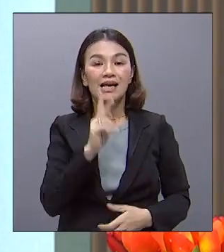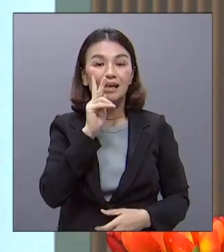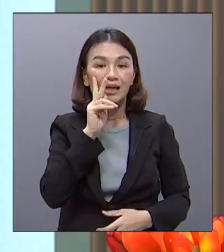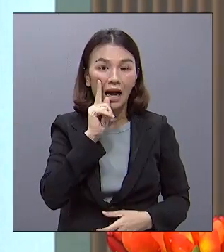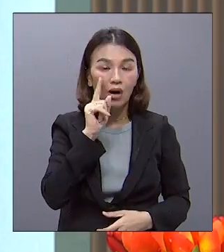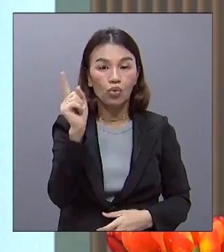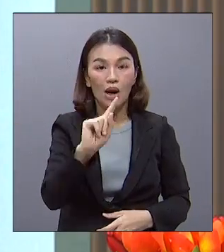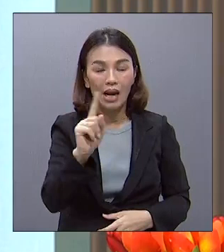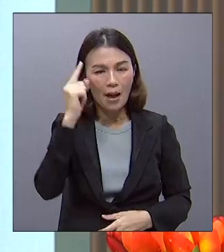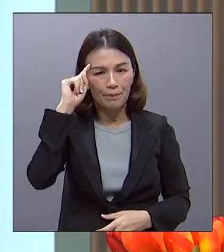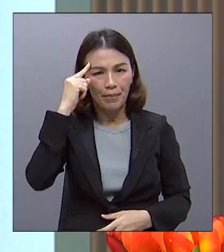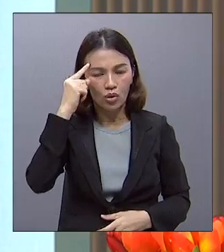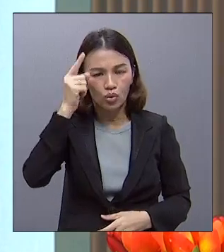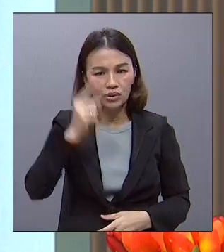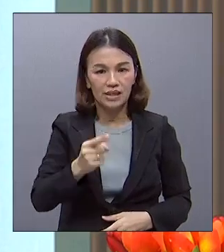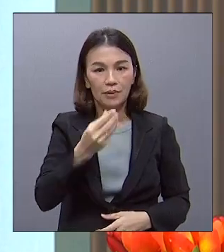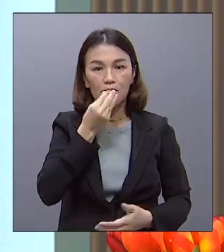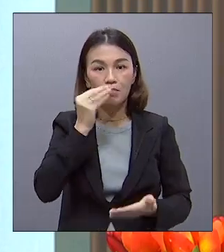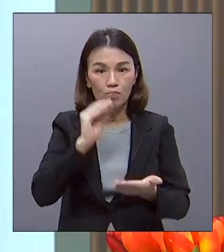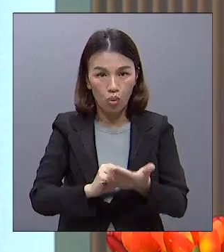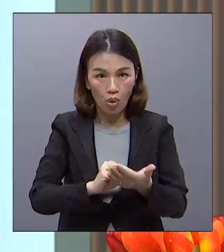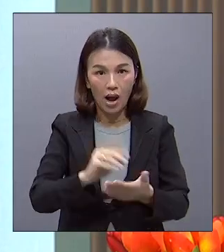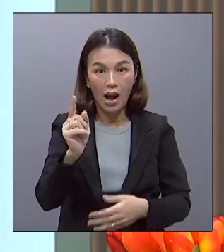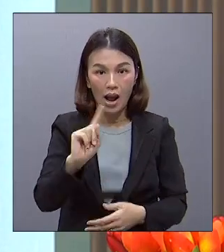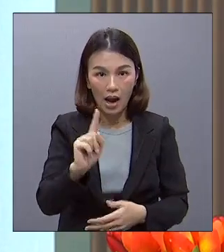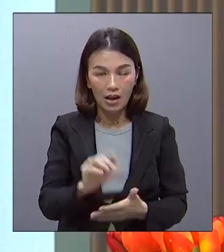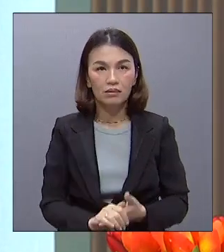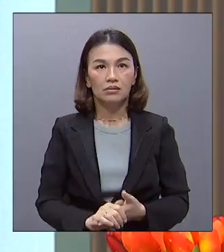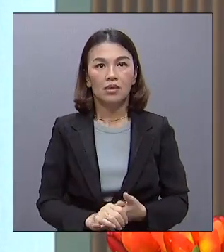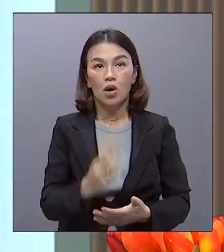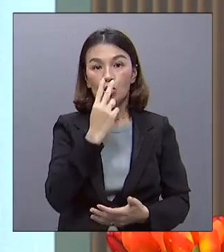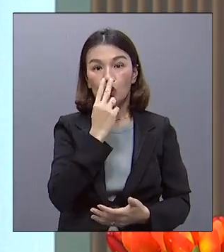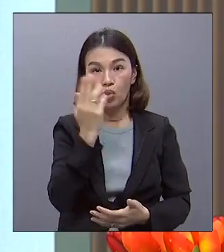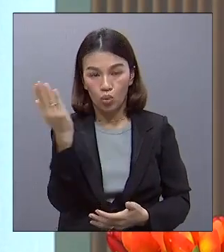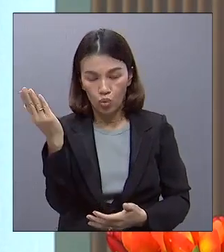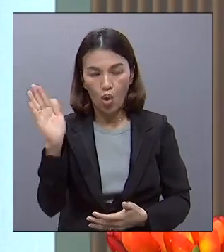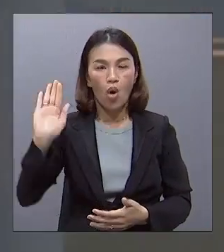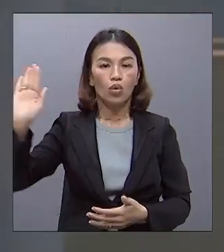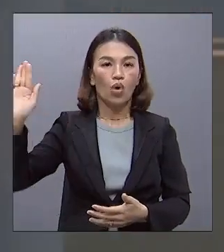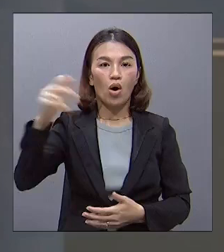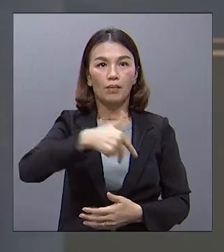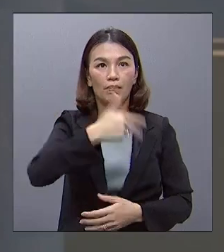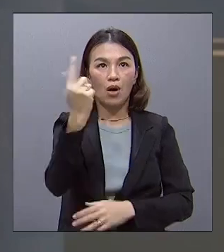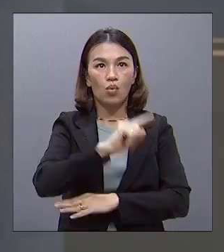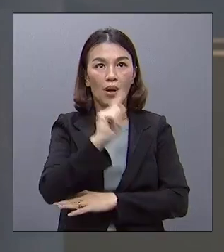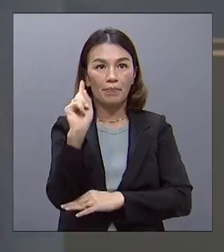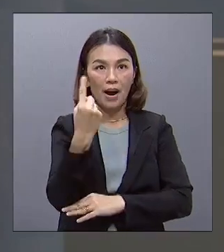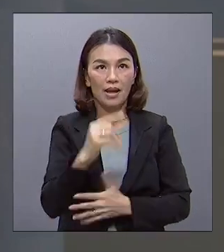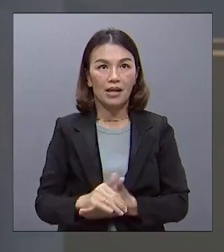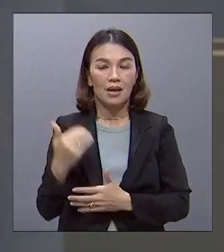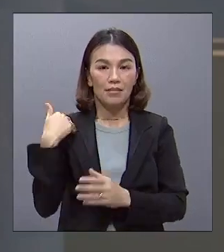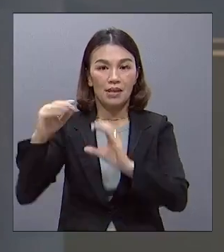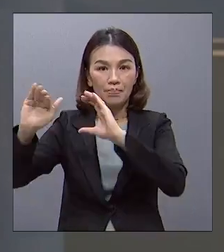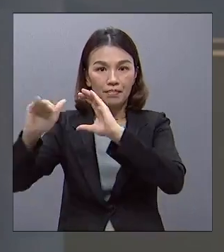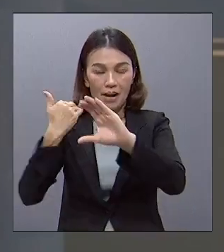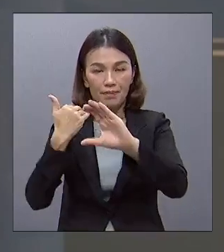ไม่แน่ใจว่าเอ๊ะจริงหรือเปล่าชัวร์หรือเปล่าหรือว่ามั่วไม้ลองเอามาให้เราตรวจสอบดูก่อนก็ได้พี่จ๊อบมีคุณผู้ชมตอบมาแล้วว่า